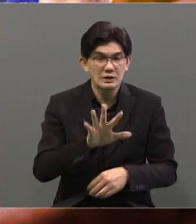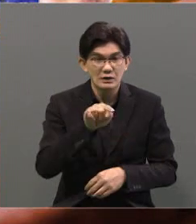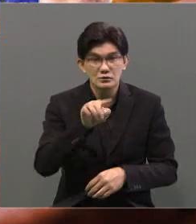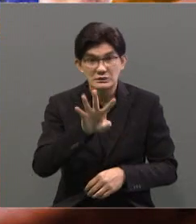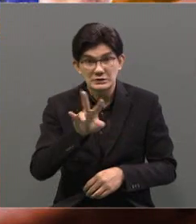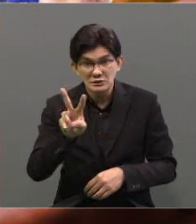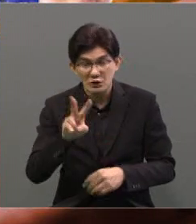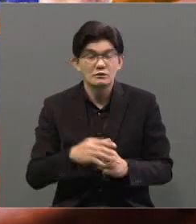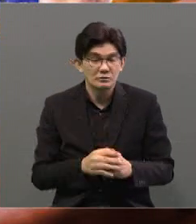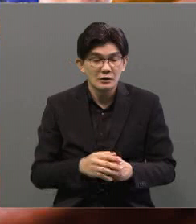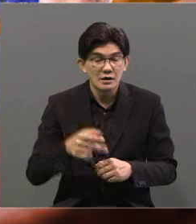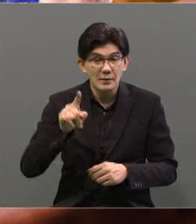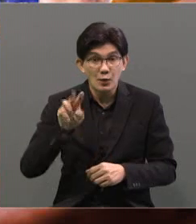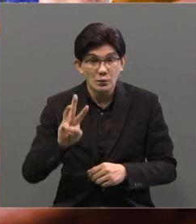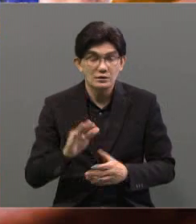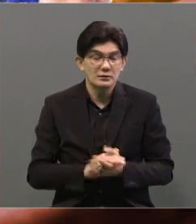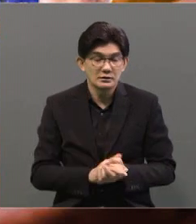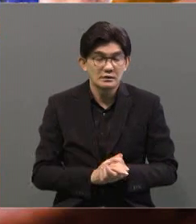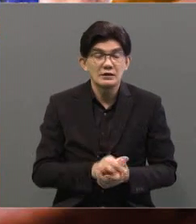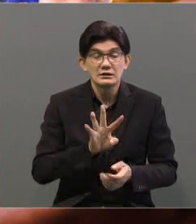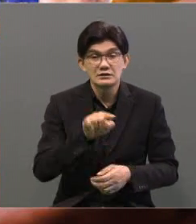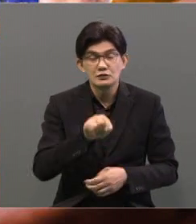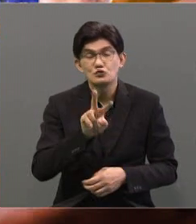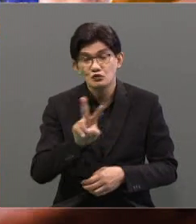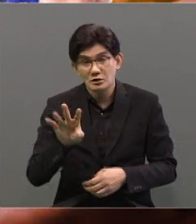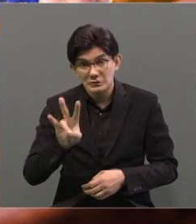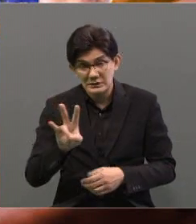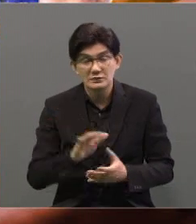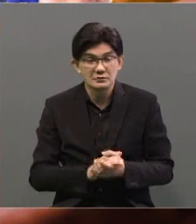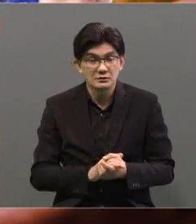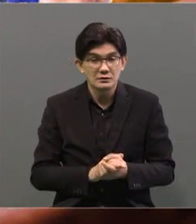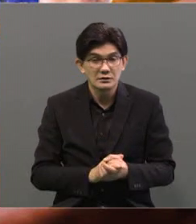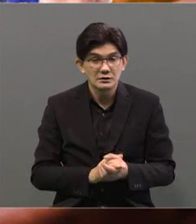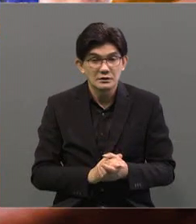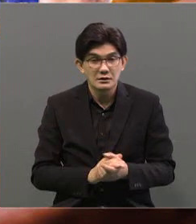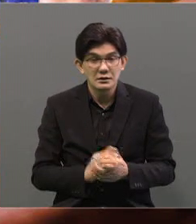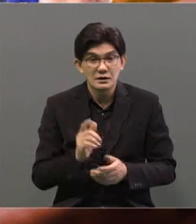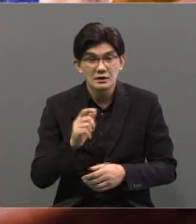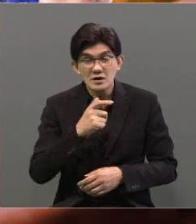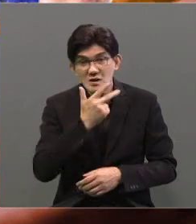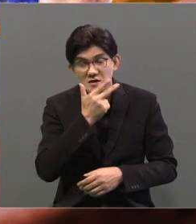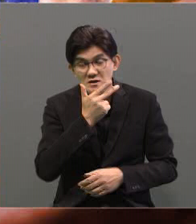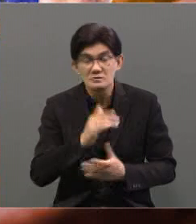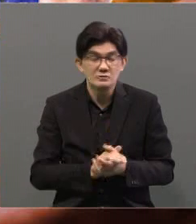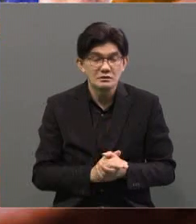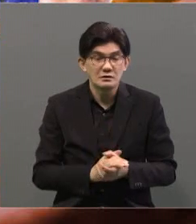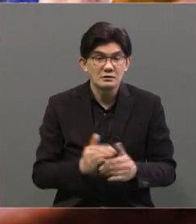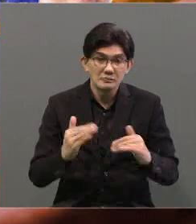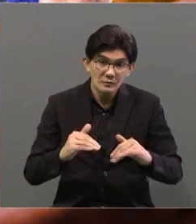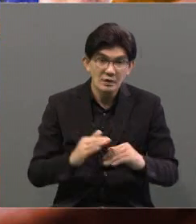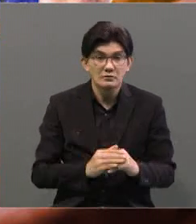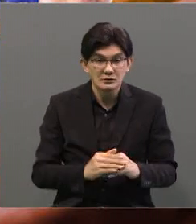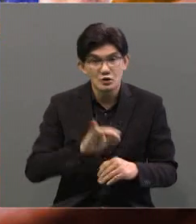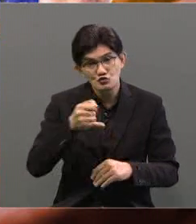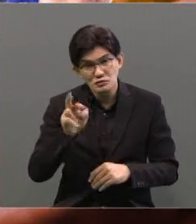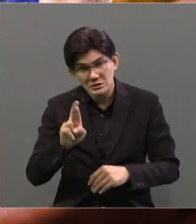ละ 5.42บอกว่าเป็นพลเอกประวิตรร้อยละ 4.27บอกว่าเป็นคุณอนุทินชาญวีรกุลแล้วก็หลังจากนั้นรองลงมาก็